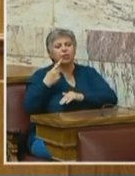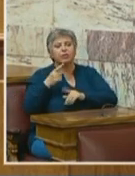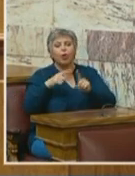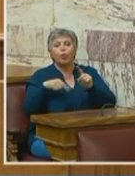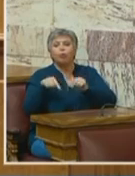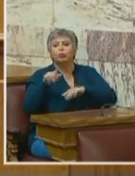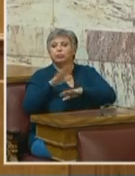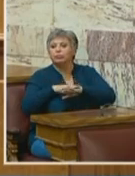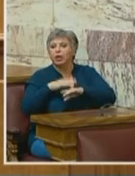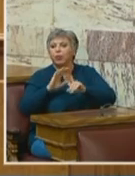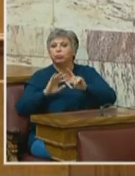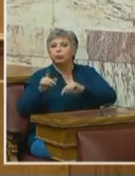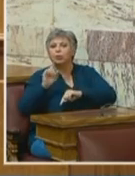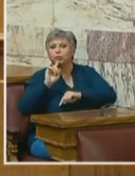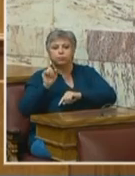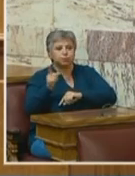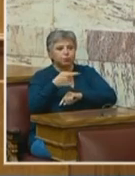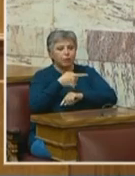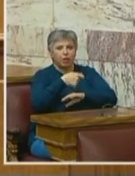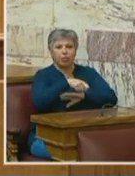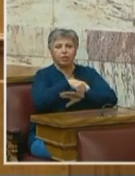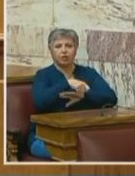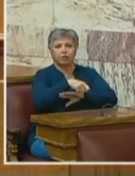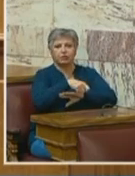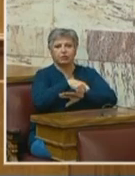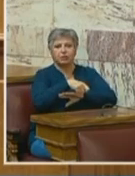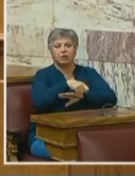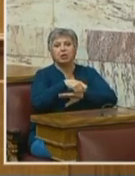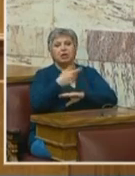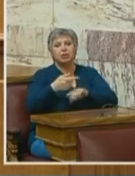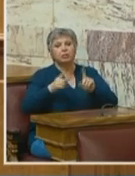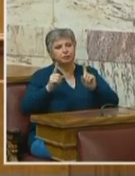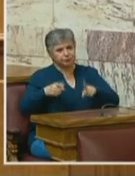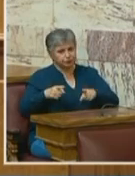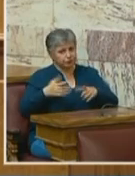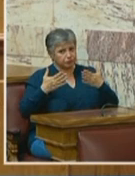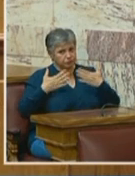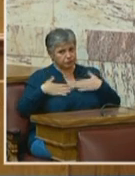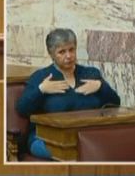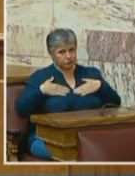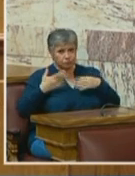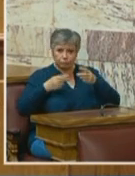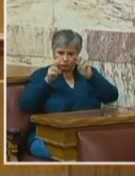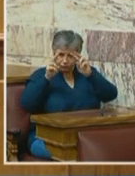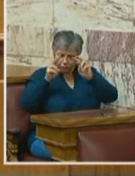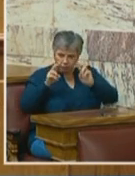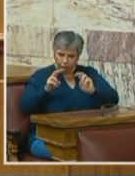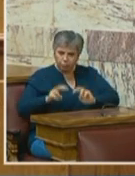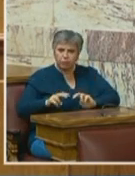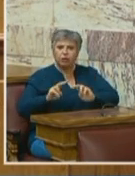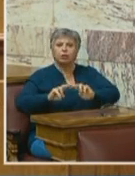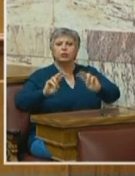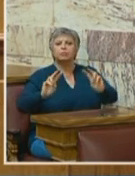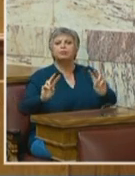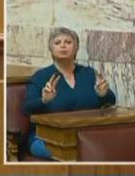είναι ξεκάθαρη. Αν διερευνούσατε πραγματικά την υπόθεση, θα αποκαλυπτόταν πλήρως η σκευωρία την